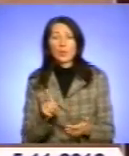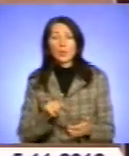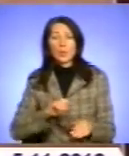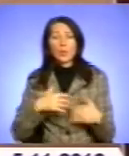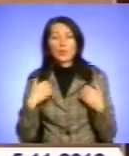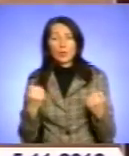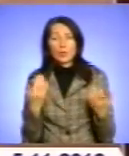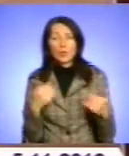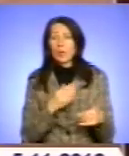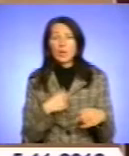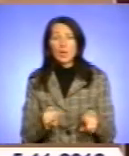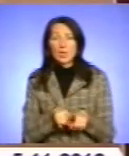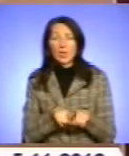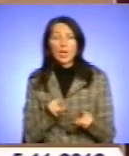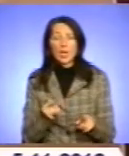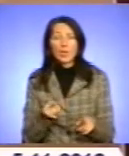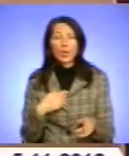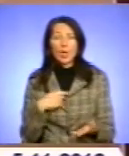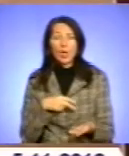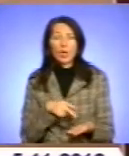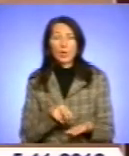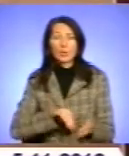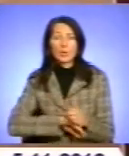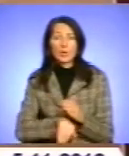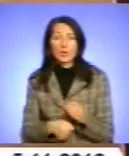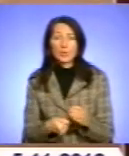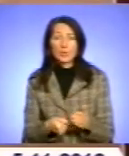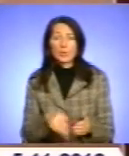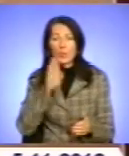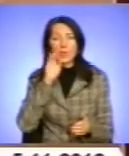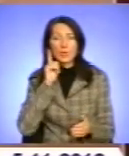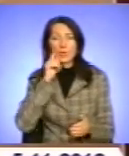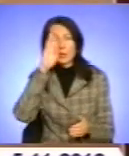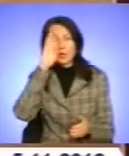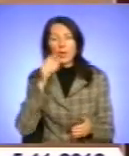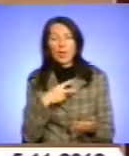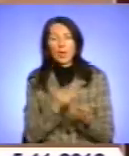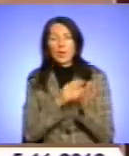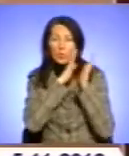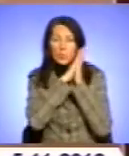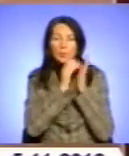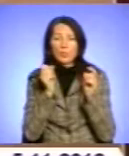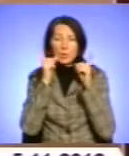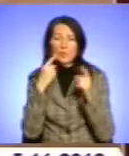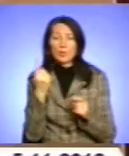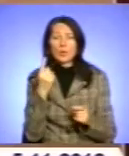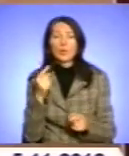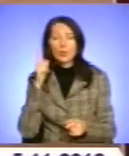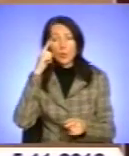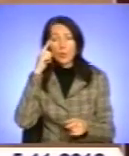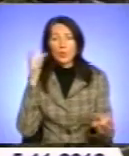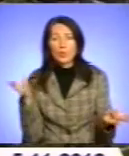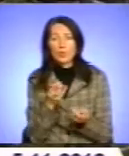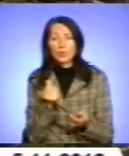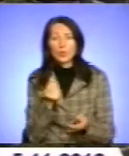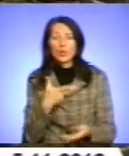як раніше було, і тому я ходив, викрадав. Молодий чоловік лягав спати і прокидався з однією думкою – потрібні гроші на